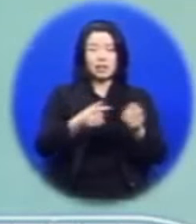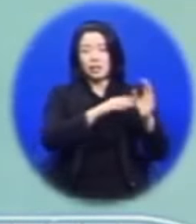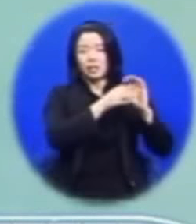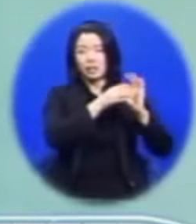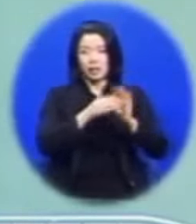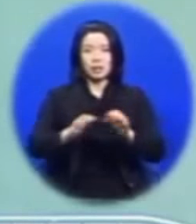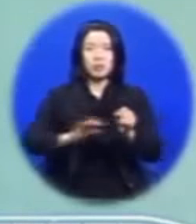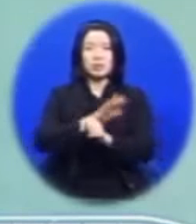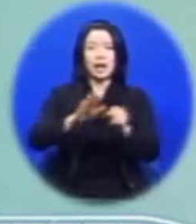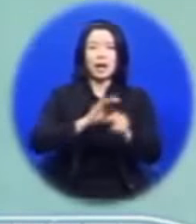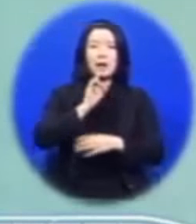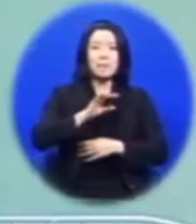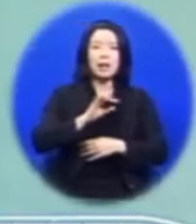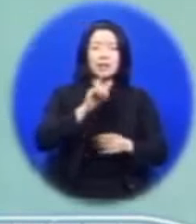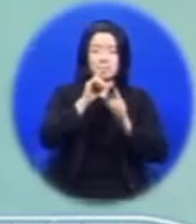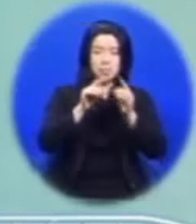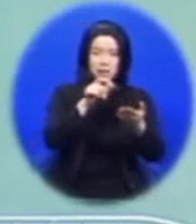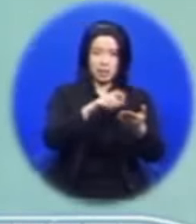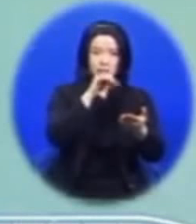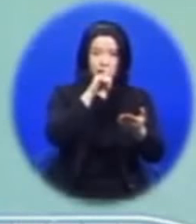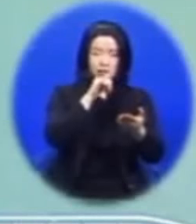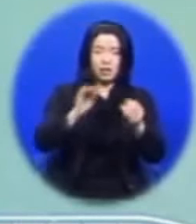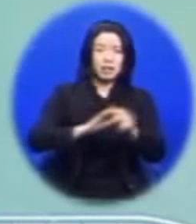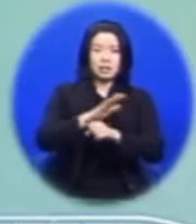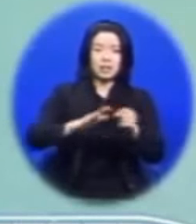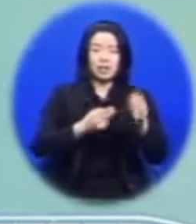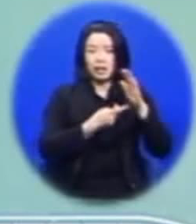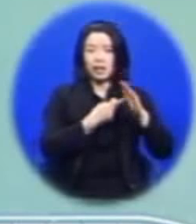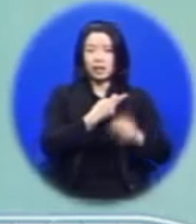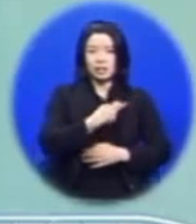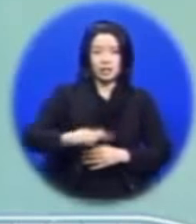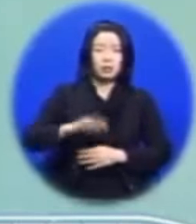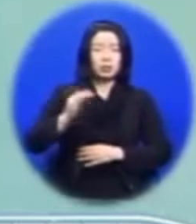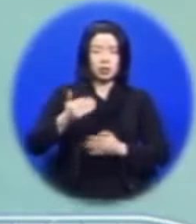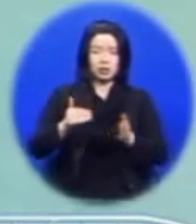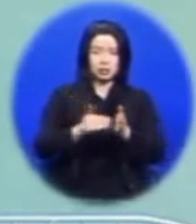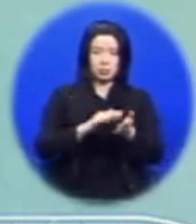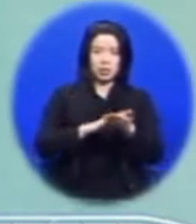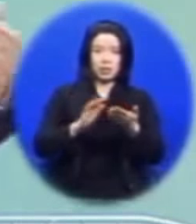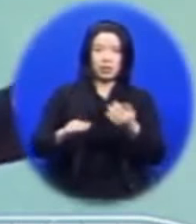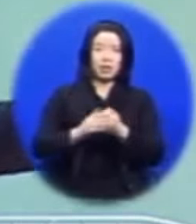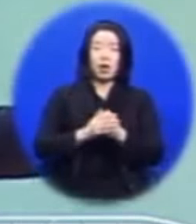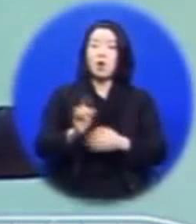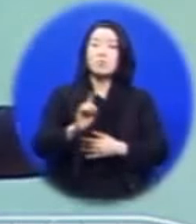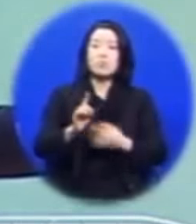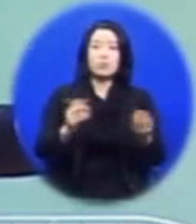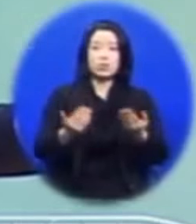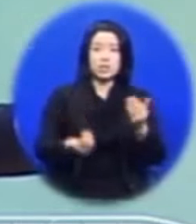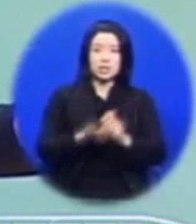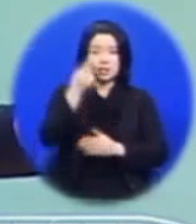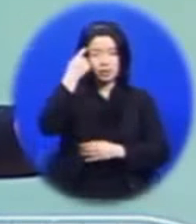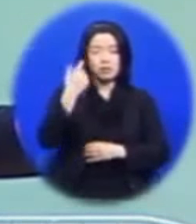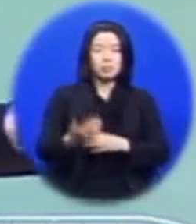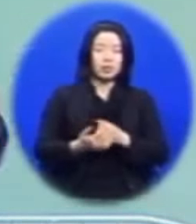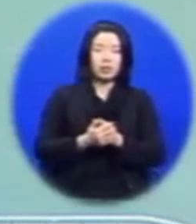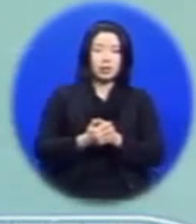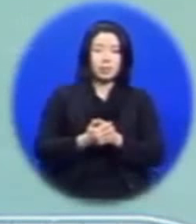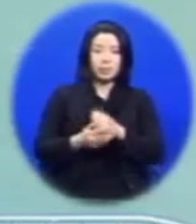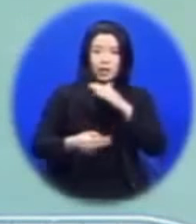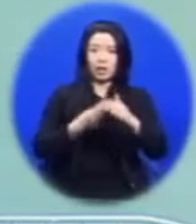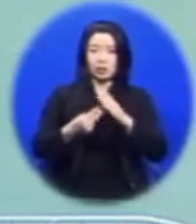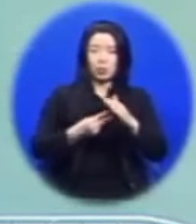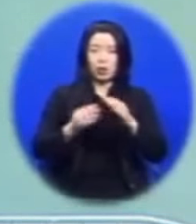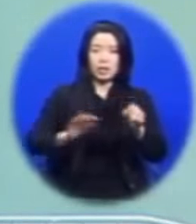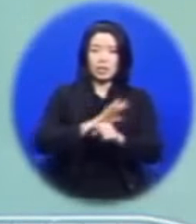사랑을 이야기합니다 사랑의 사도가 됐어요 무슨 일이 벌어졌죠